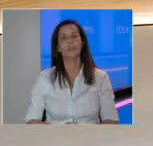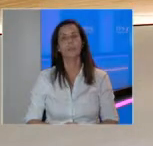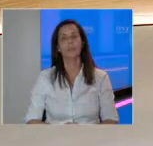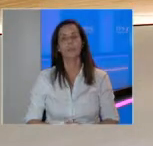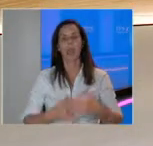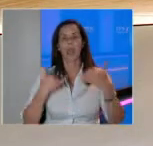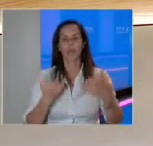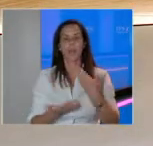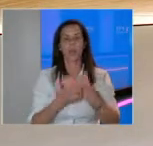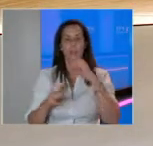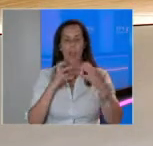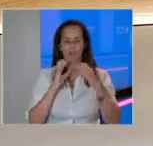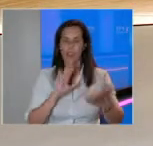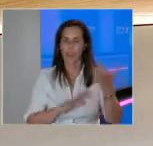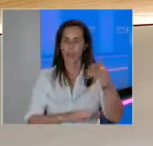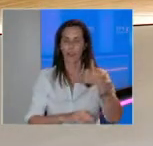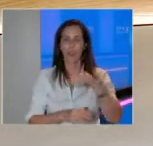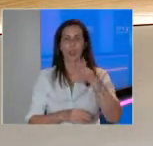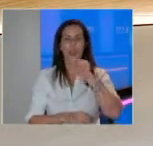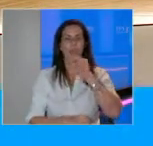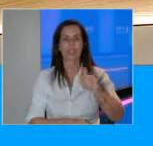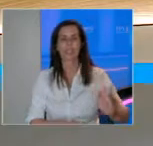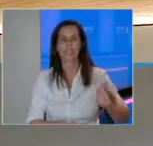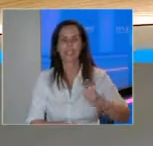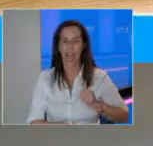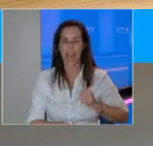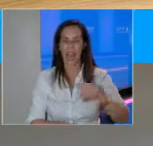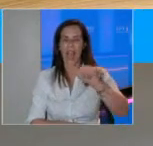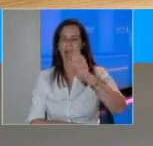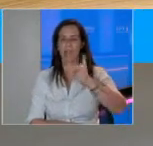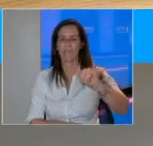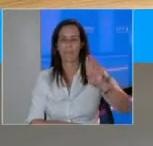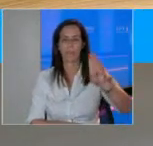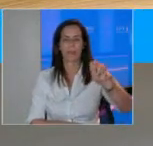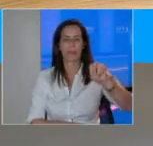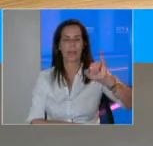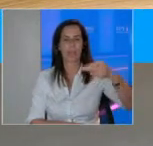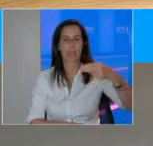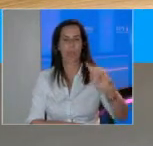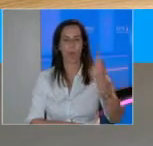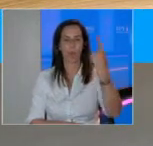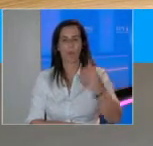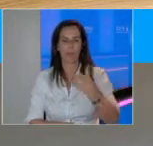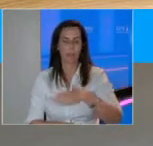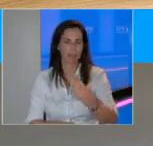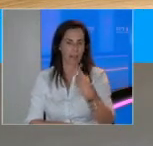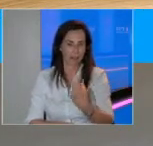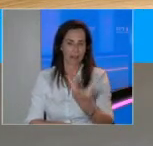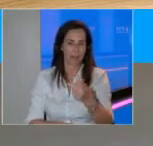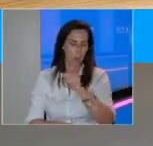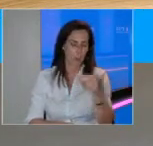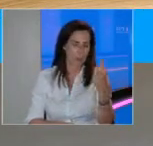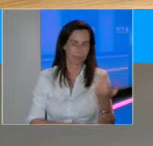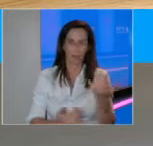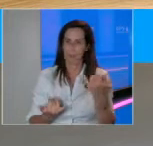ושלום ליועץ התקשורת ולשעבר דובר צה"ל, אבי בניהו. שלום, אבי. שלום, ערב טוב. אני באתי לדבר איתך על נושא